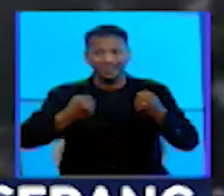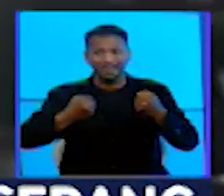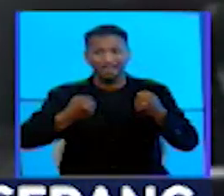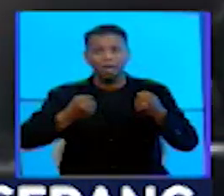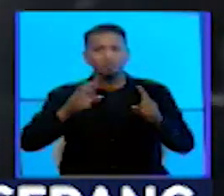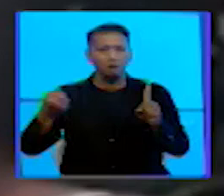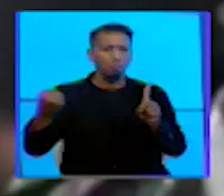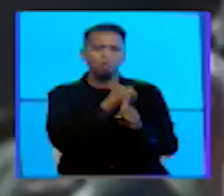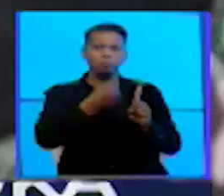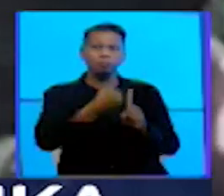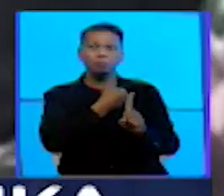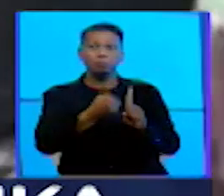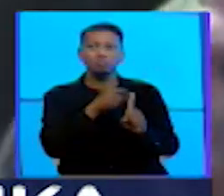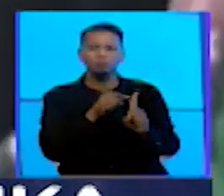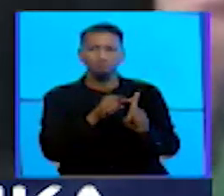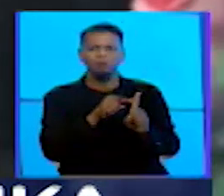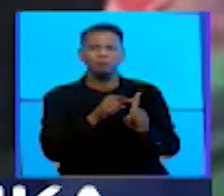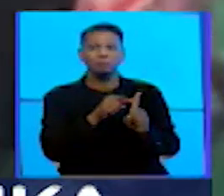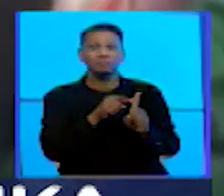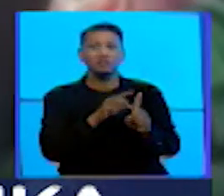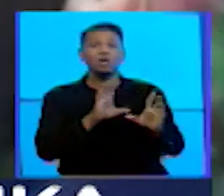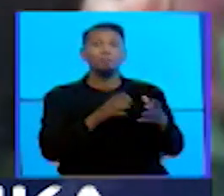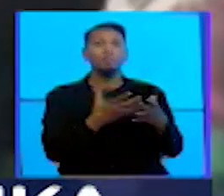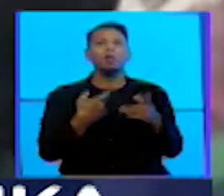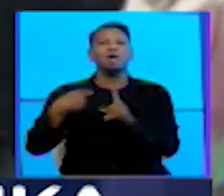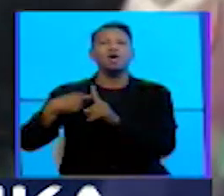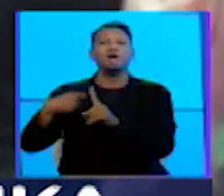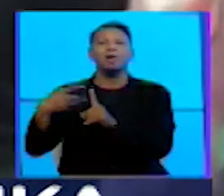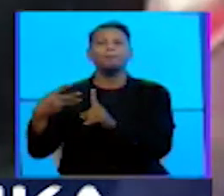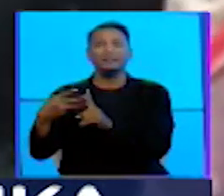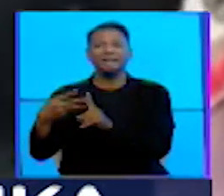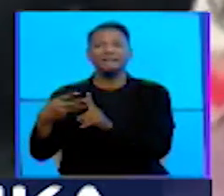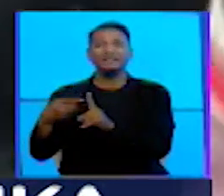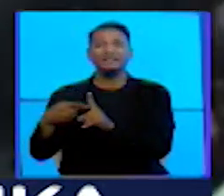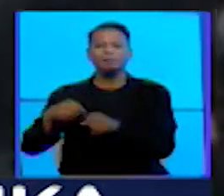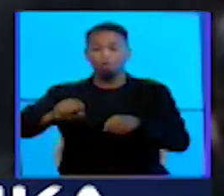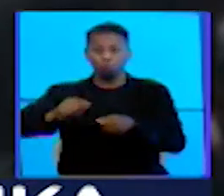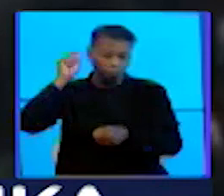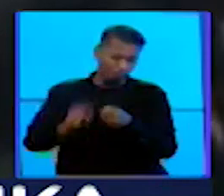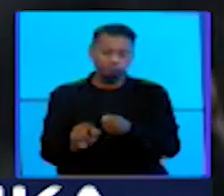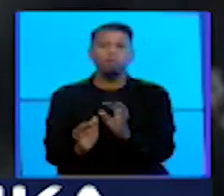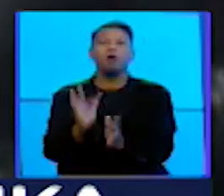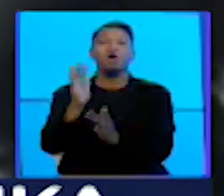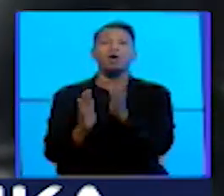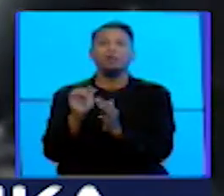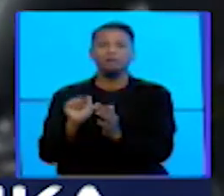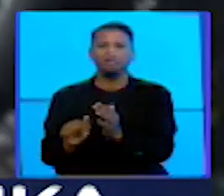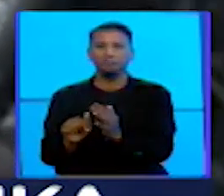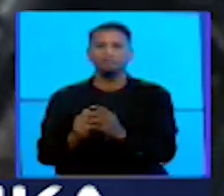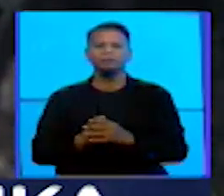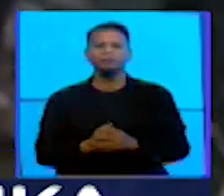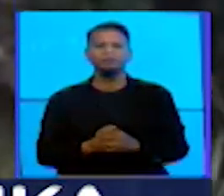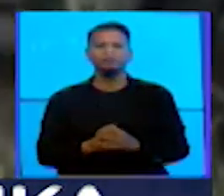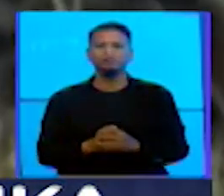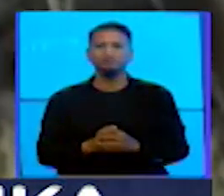oleh KKB. Menurut polisi, kelompok kriminal bersenjata yang menyerang aparat adalah kelompok pimpinan Lekagak Talenggen dan